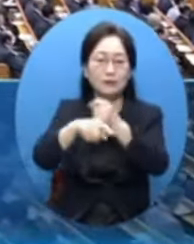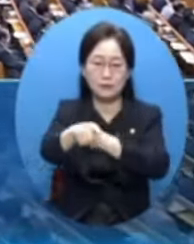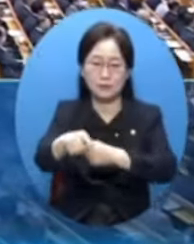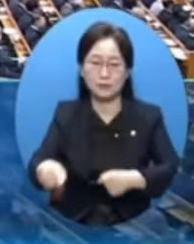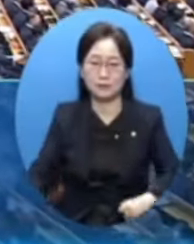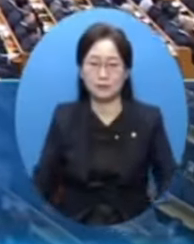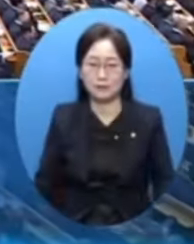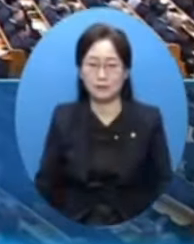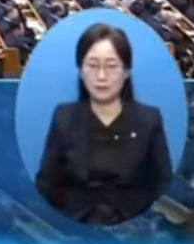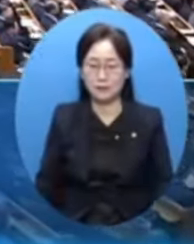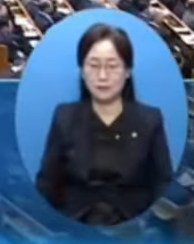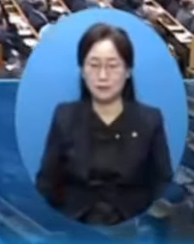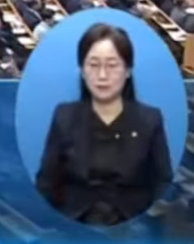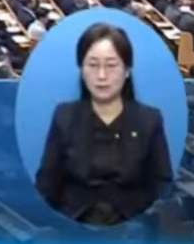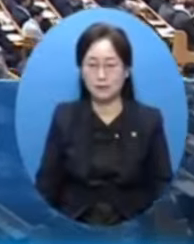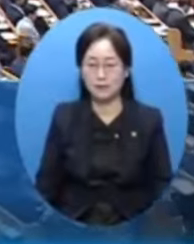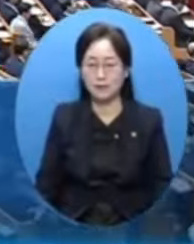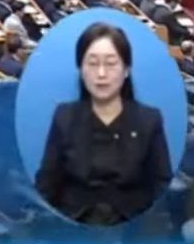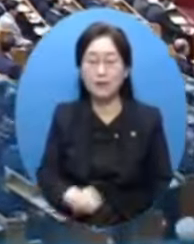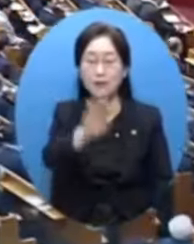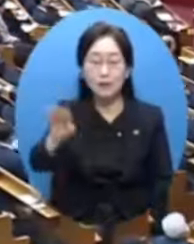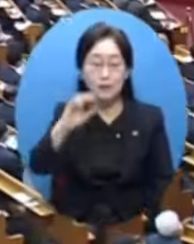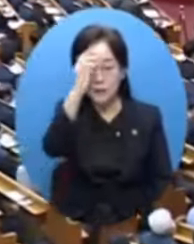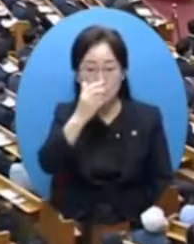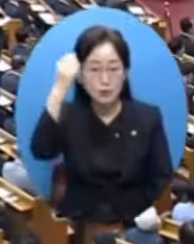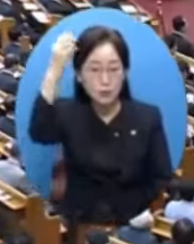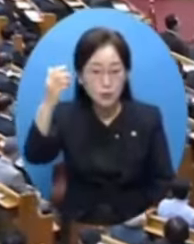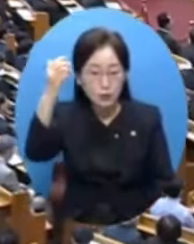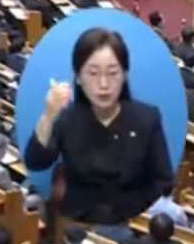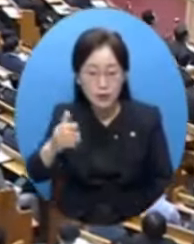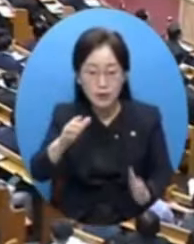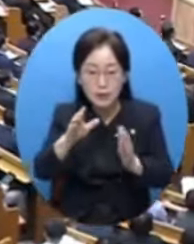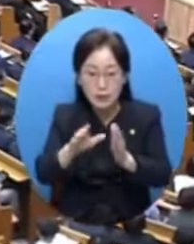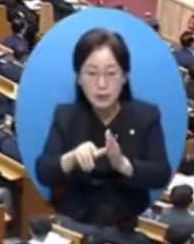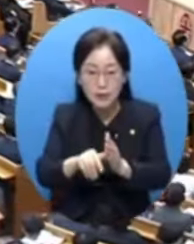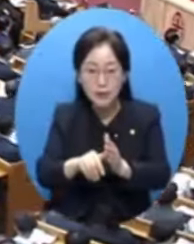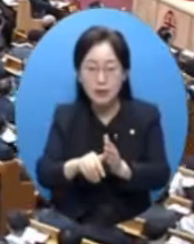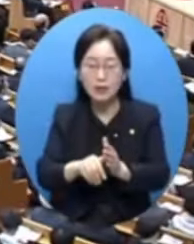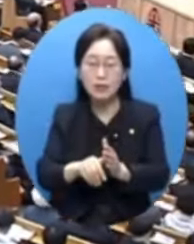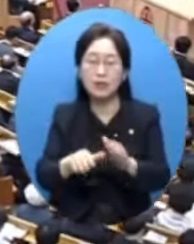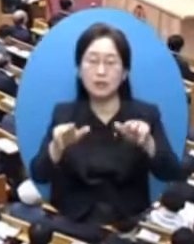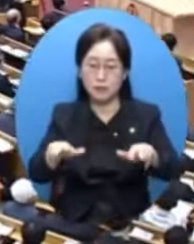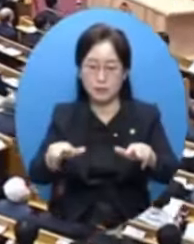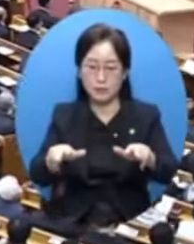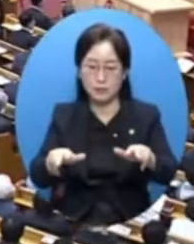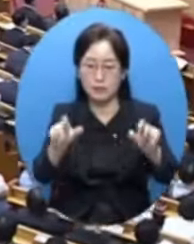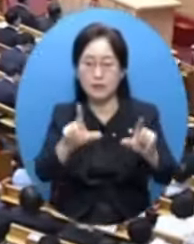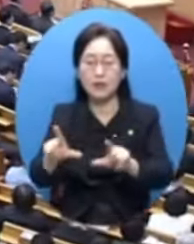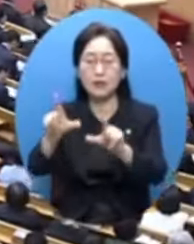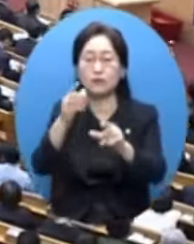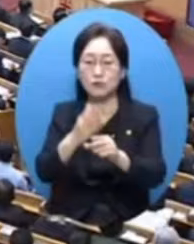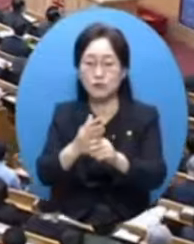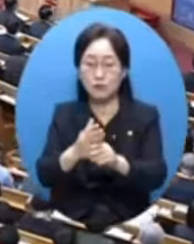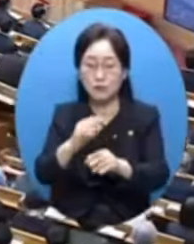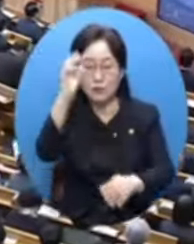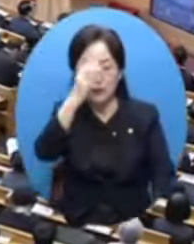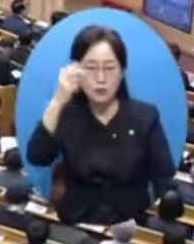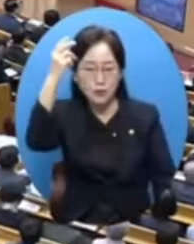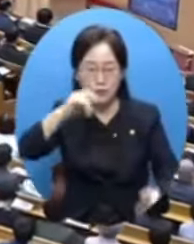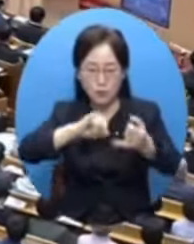것이라. 우리는 성령의 시대에 살고 있습니다. 성령이 우리에게 임해야 되는 것입니다.